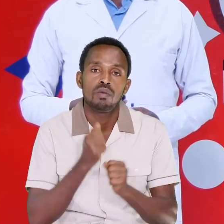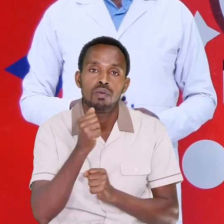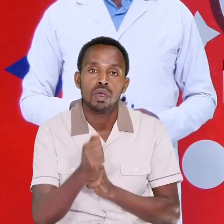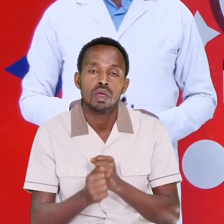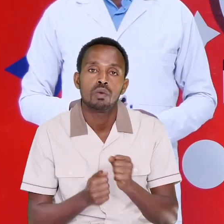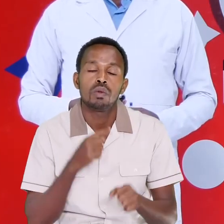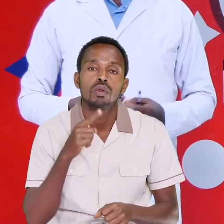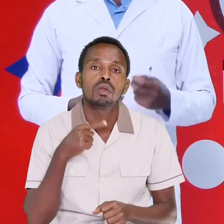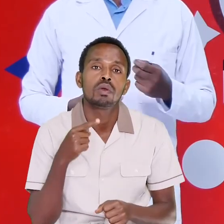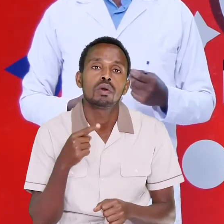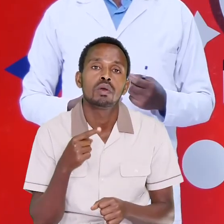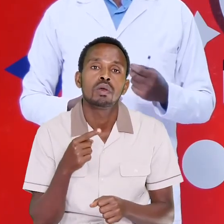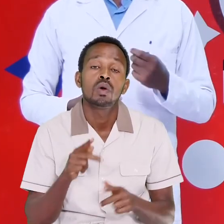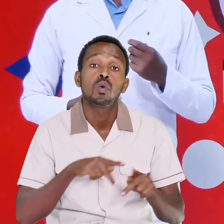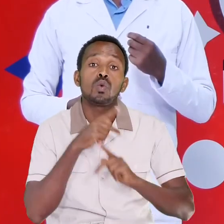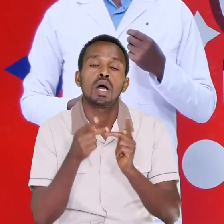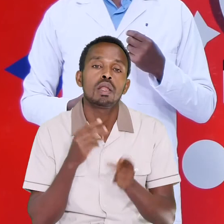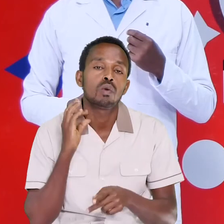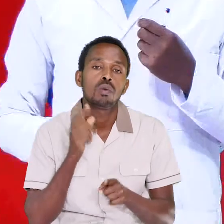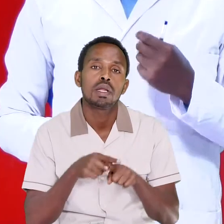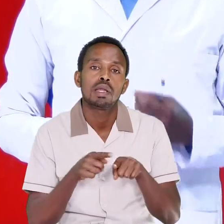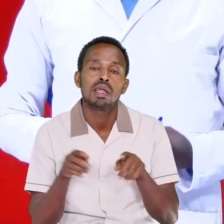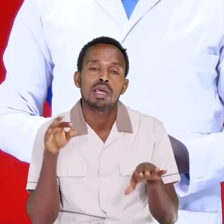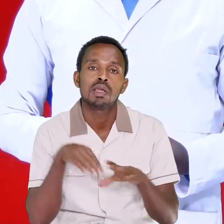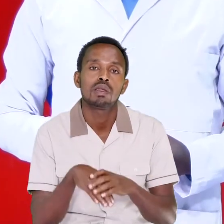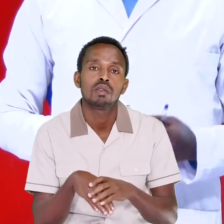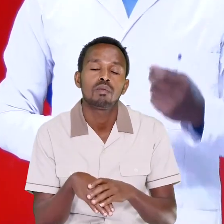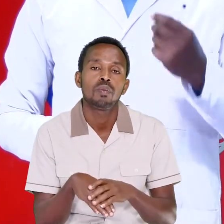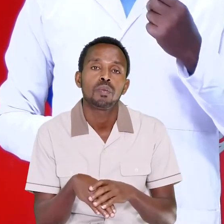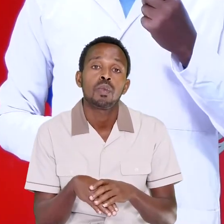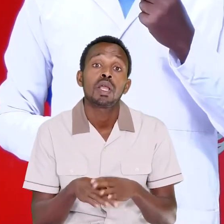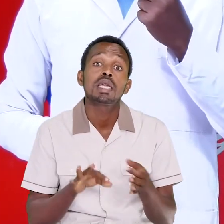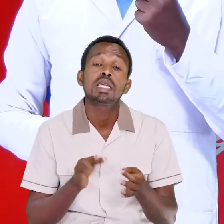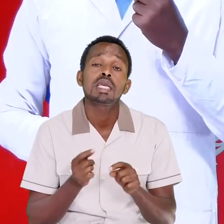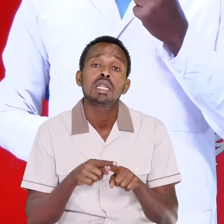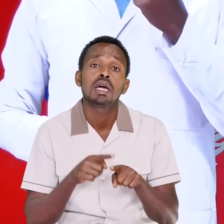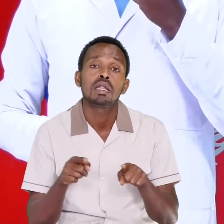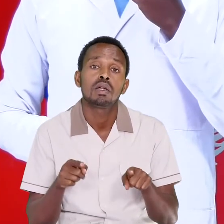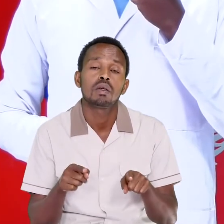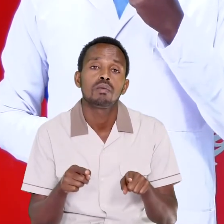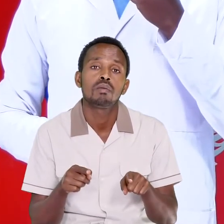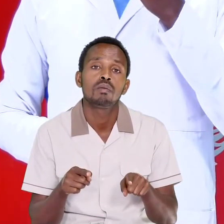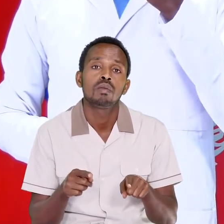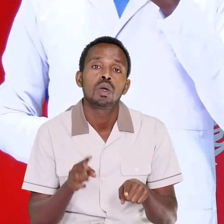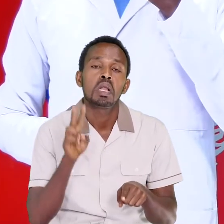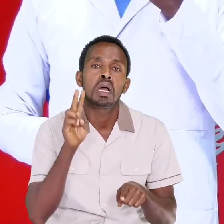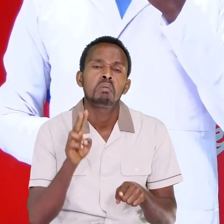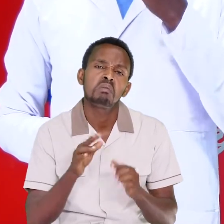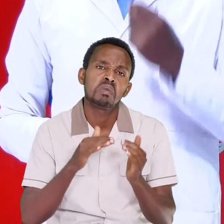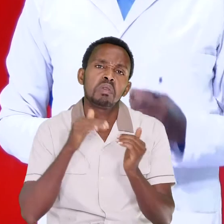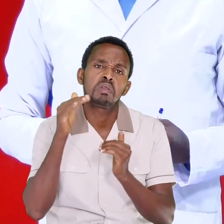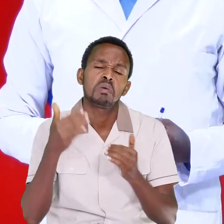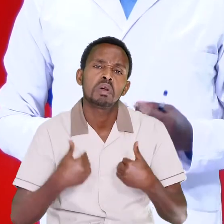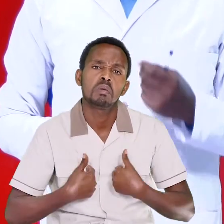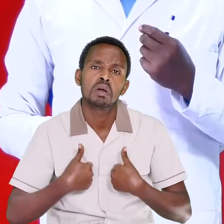jennee kutaalee Oromiyaa adda addaa keessatti hiika adda addaa lamaaf isaa ol qabaachuu